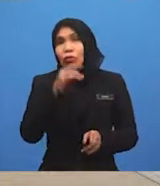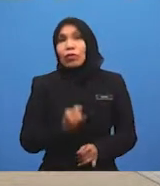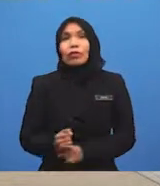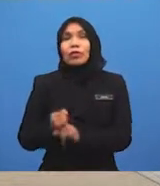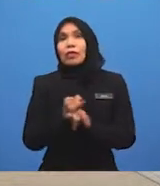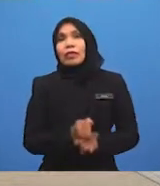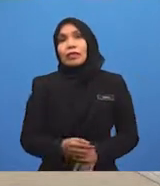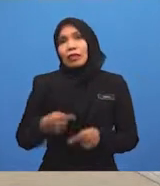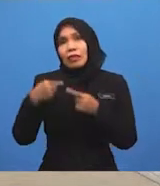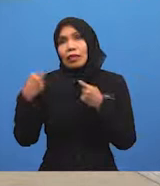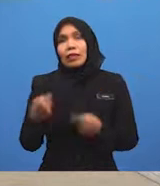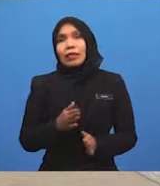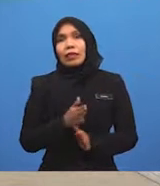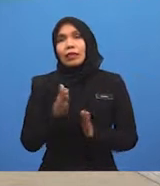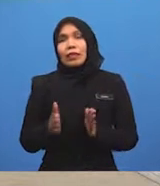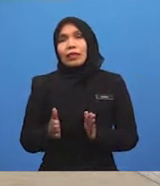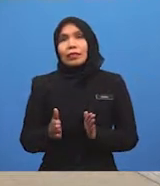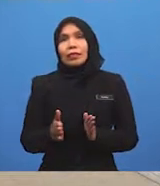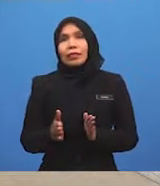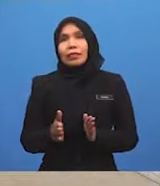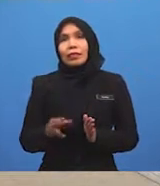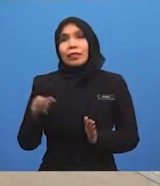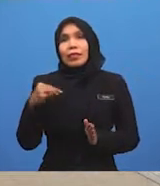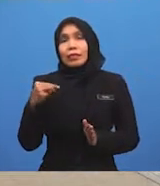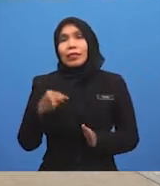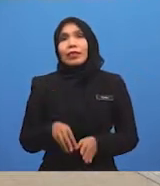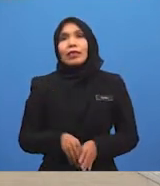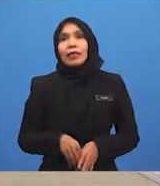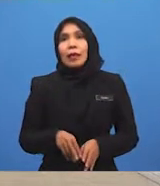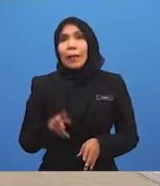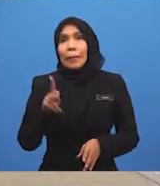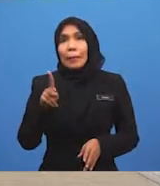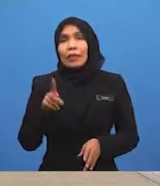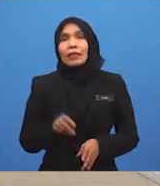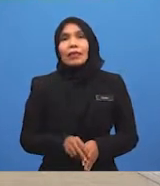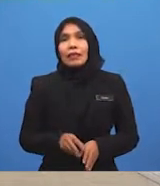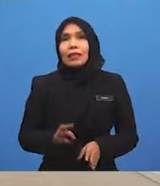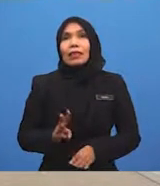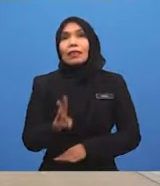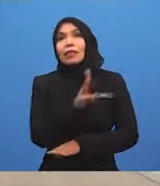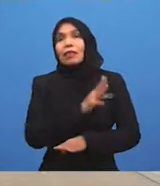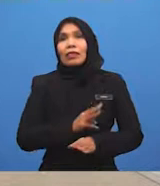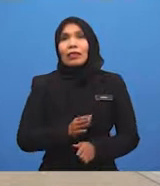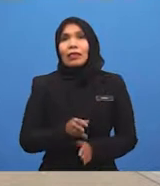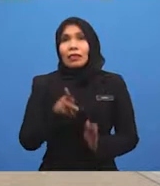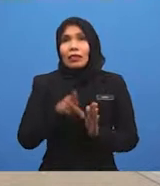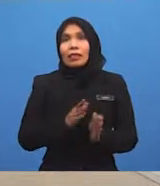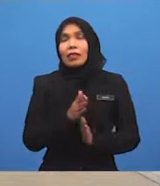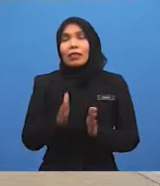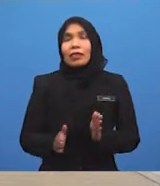pasti kawasan kejiranan tersebut sentiasa aman dan tenang.